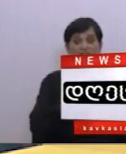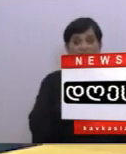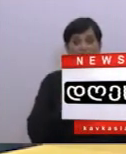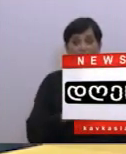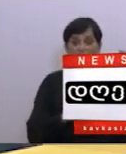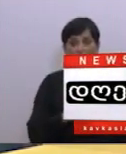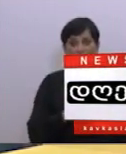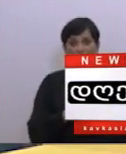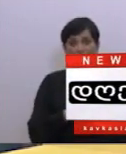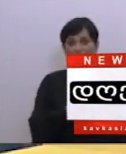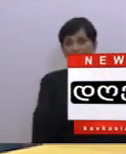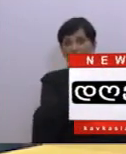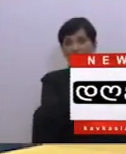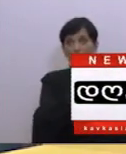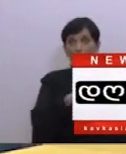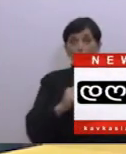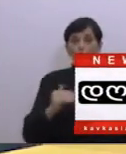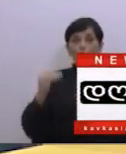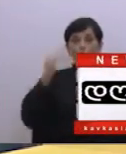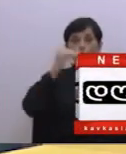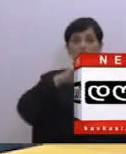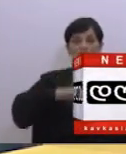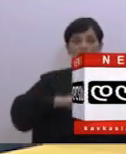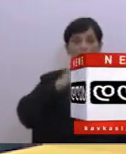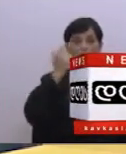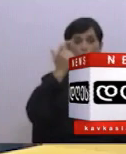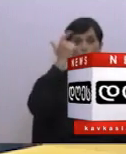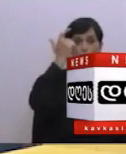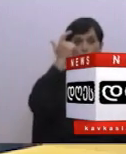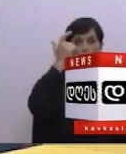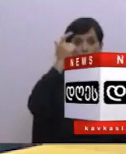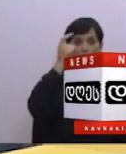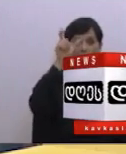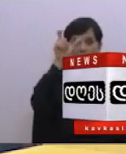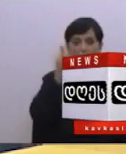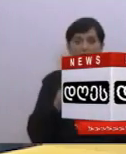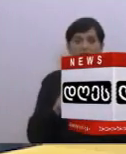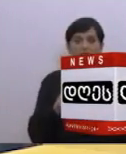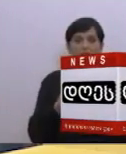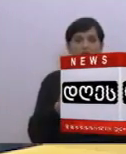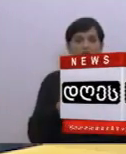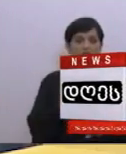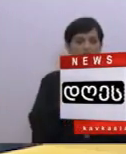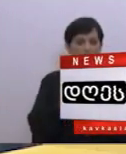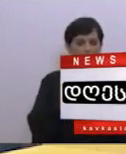devs, magram uzenaesi zalauplebis probeli adamianis neba aris uzenaesi.